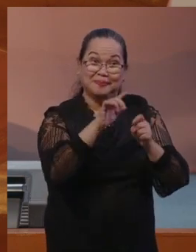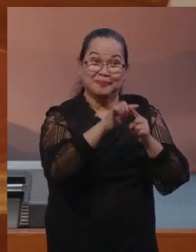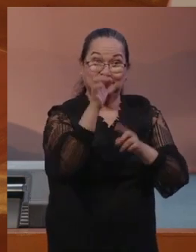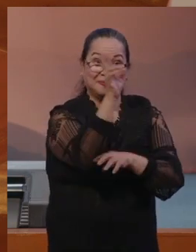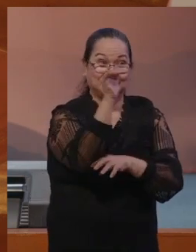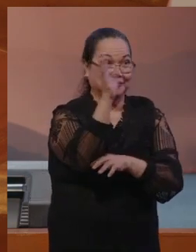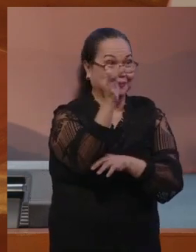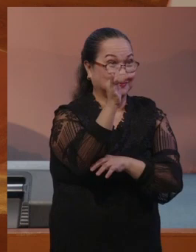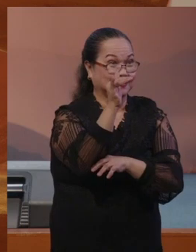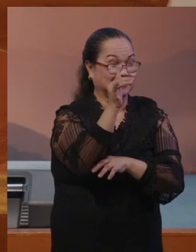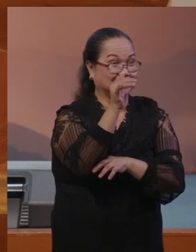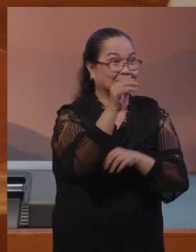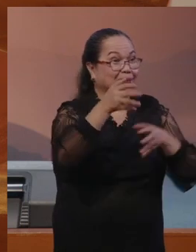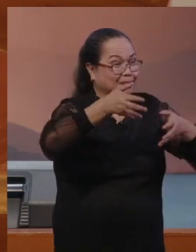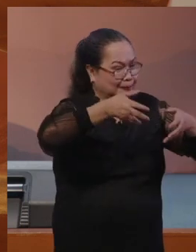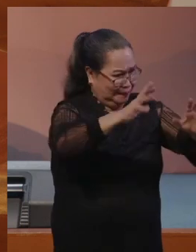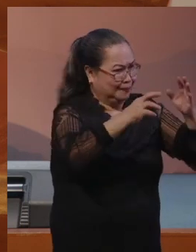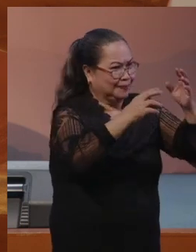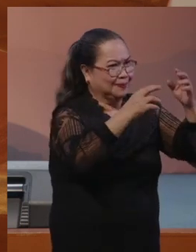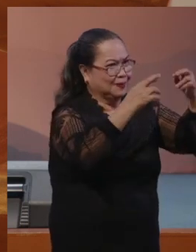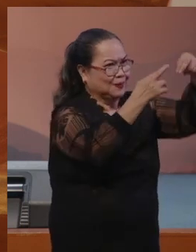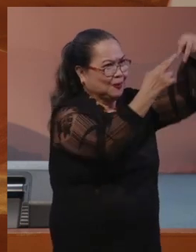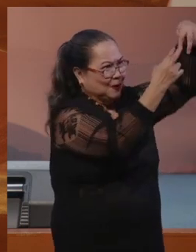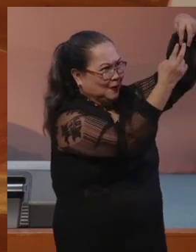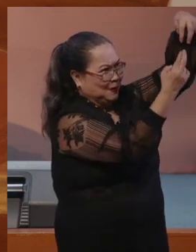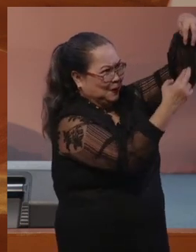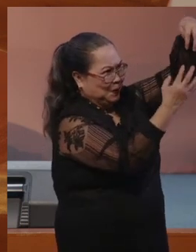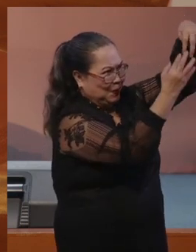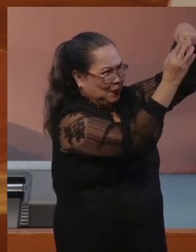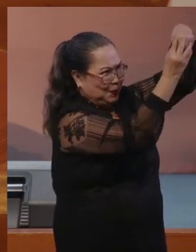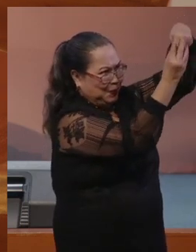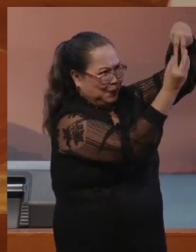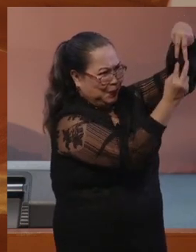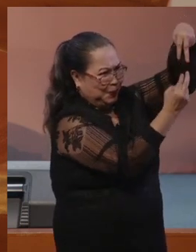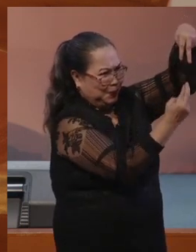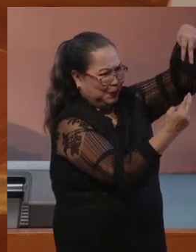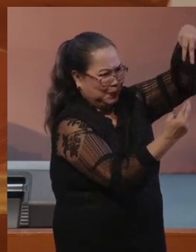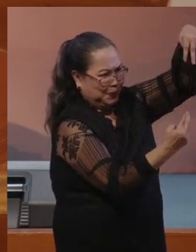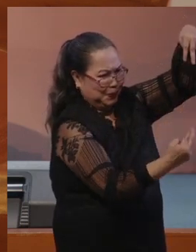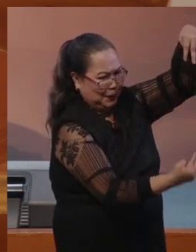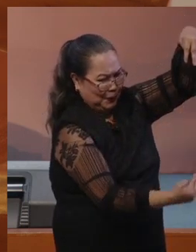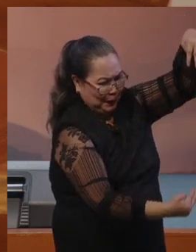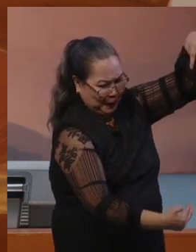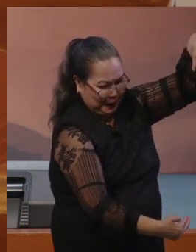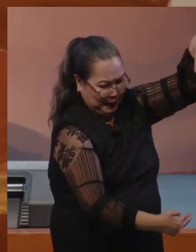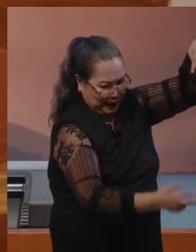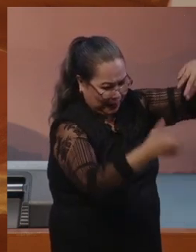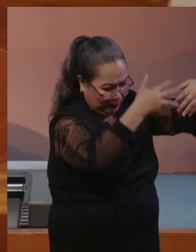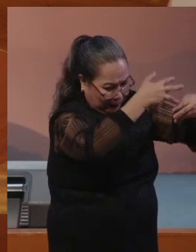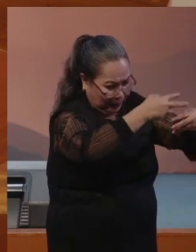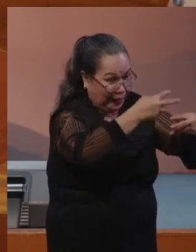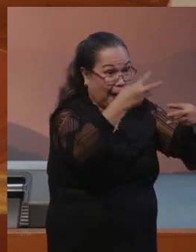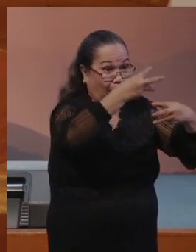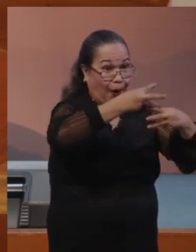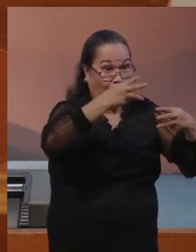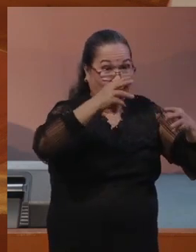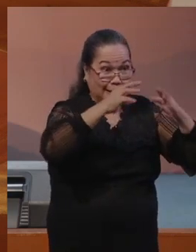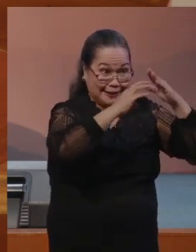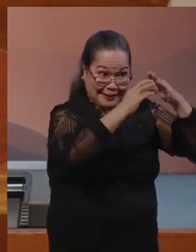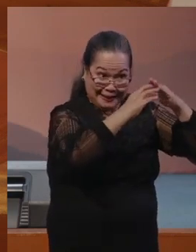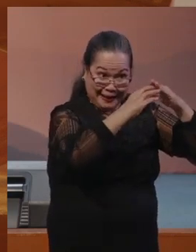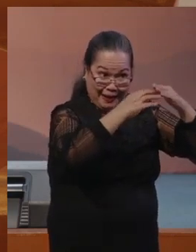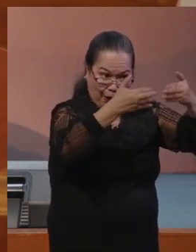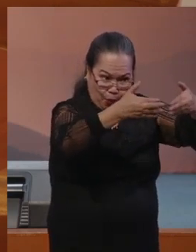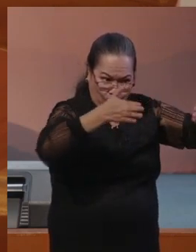Then she let them down by a rope through the window, for her house was built into the city wall. So ito yung